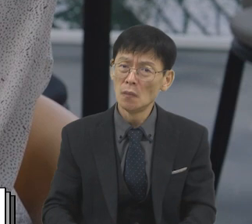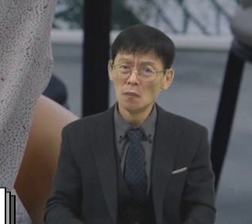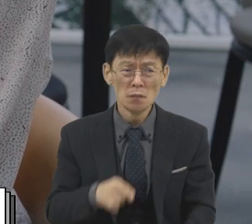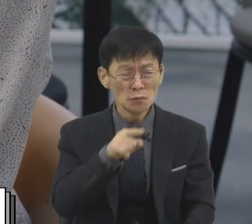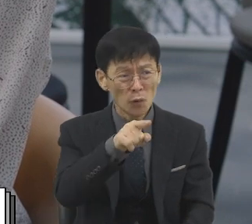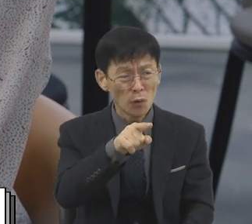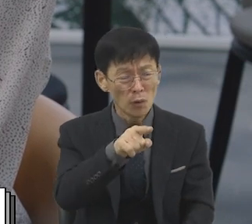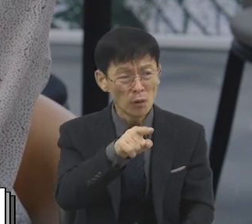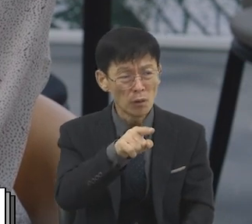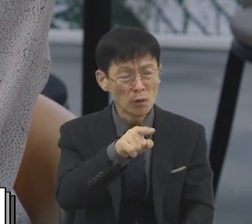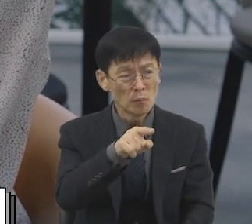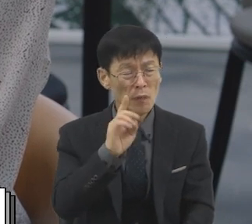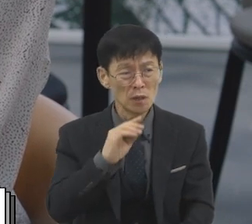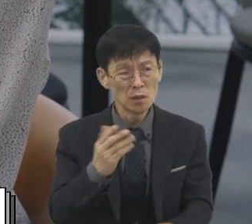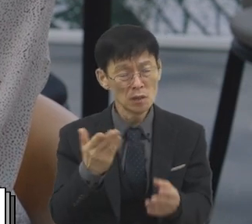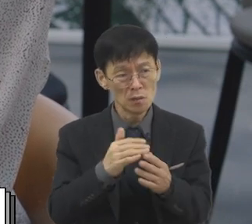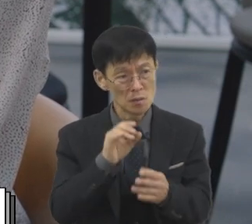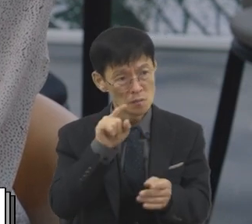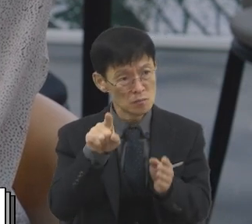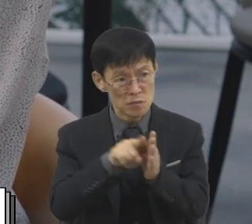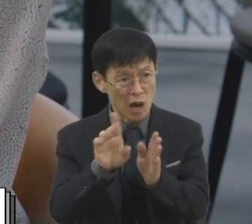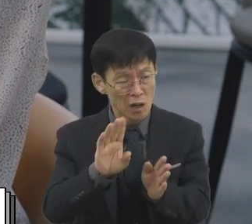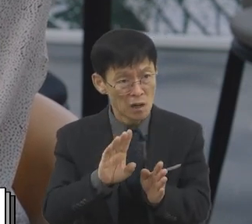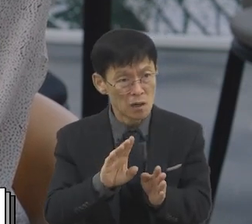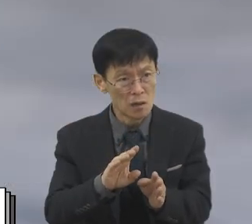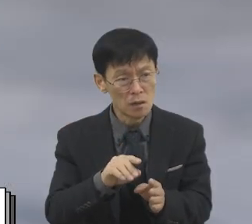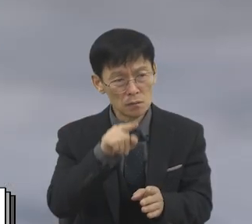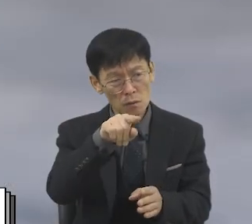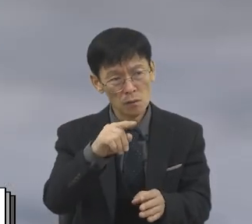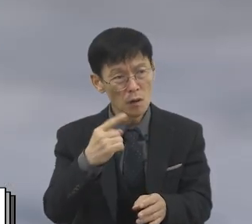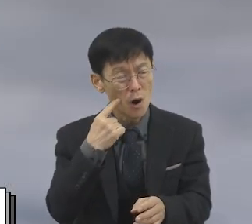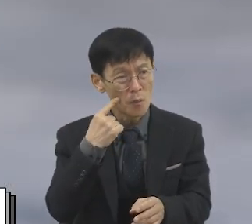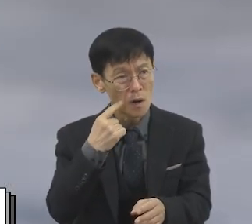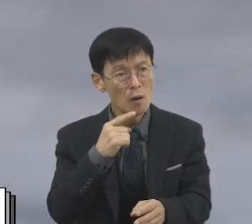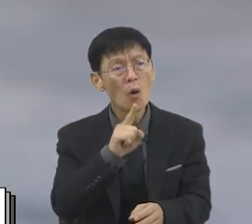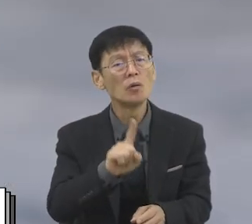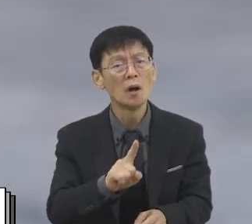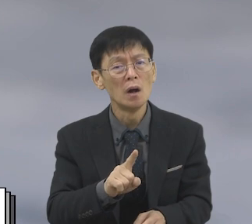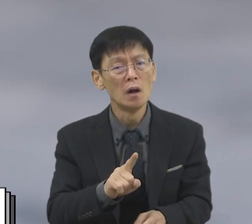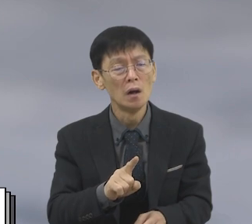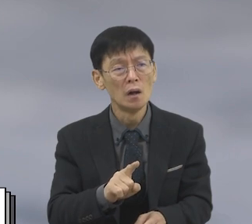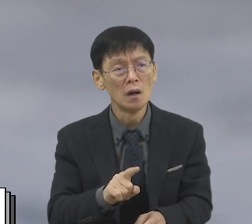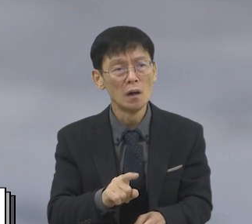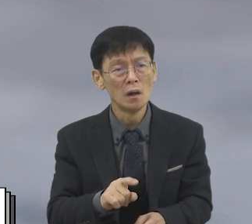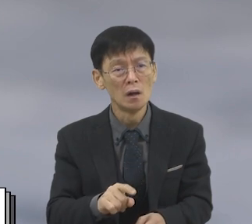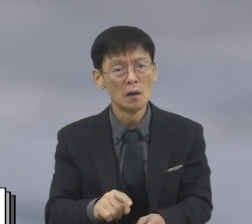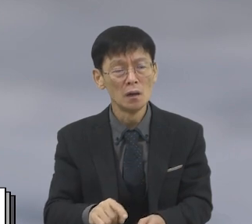근데 지혜 씨, 다른 동료들이 자기 말이 믿지 않을 것 같아.